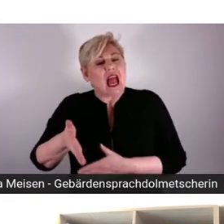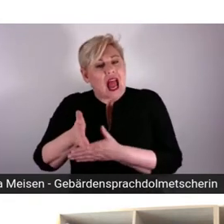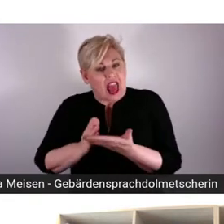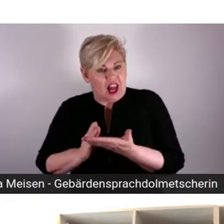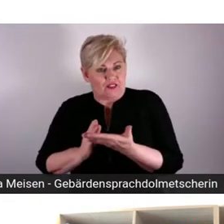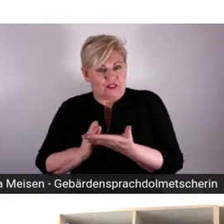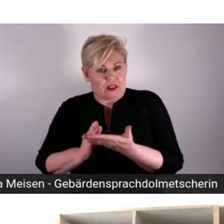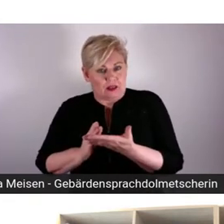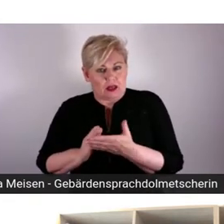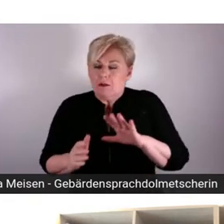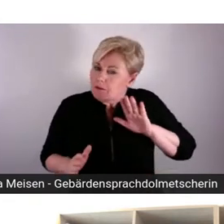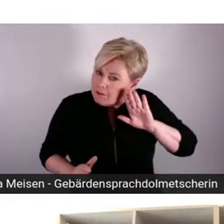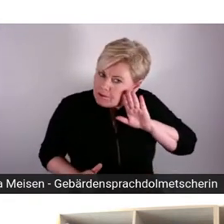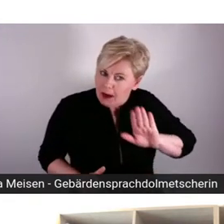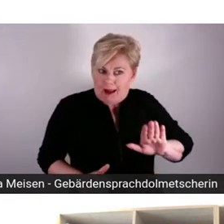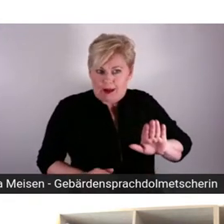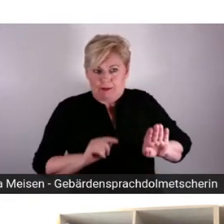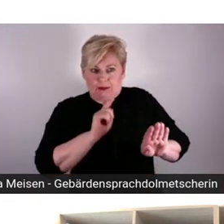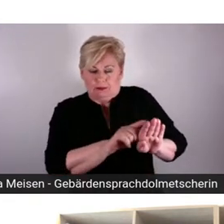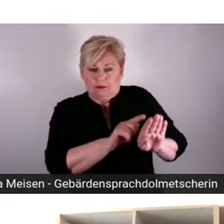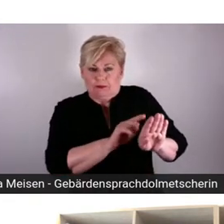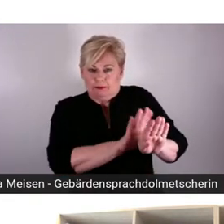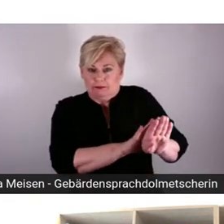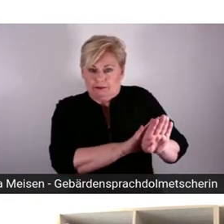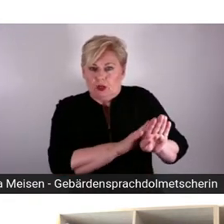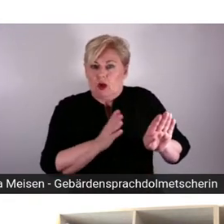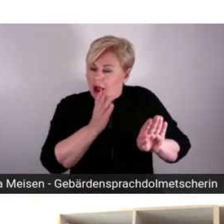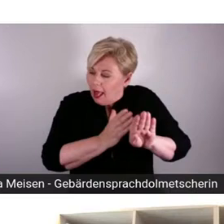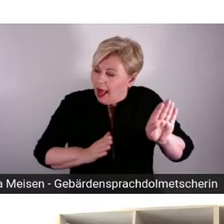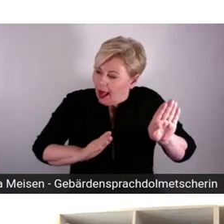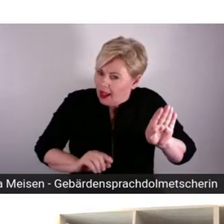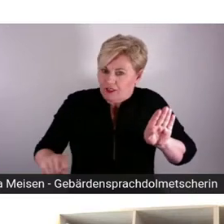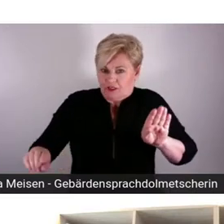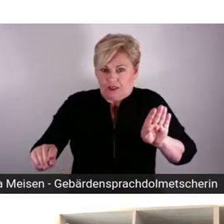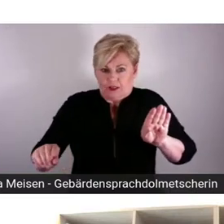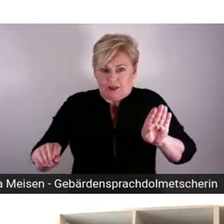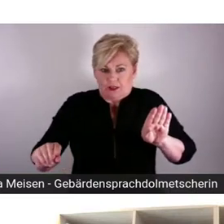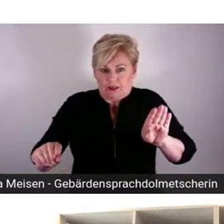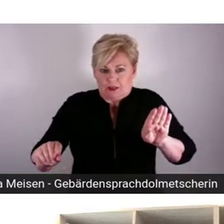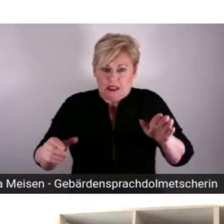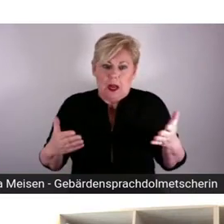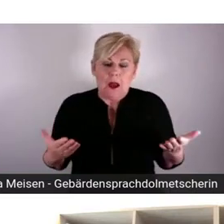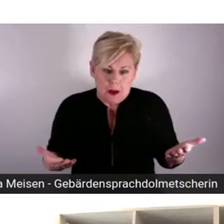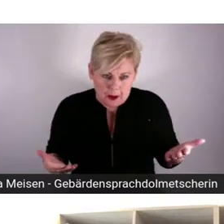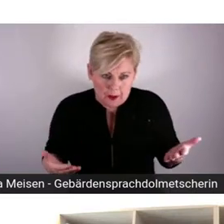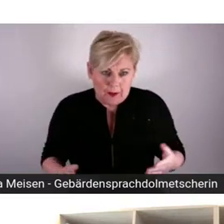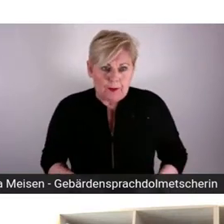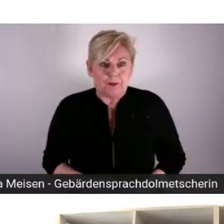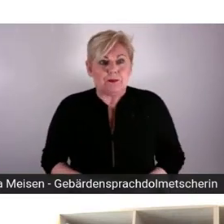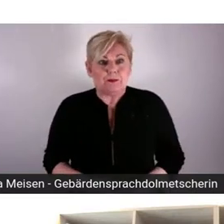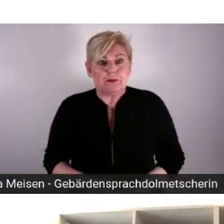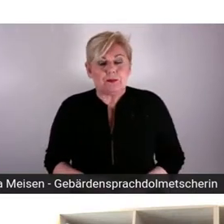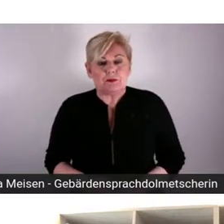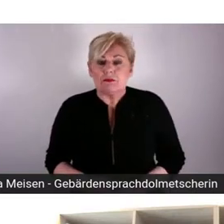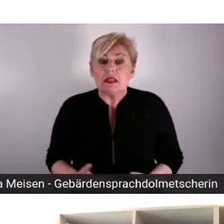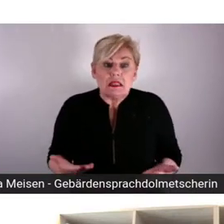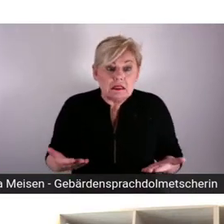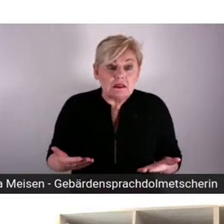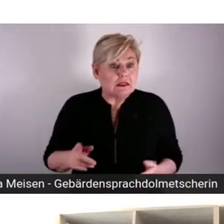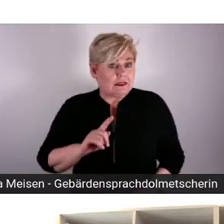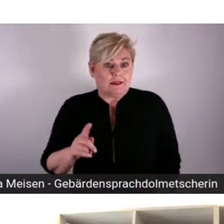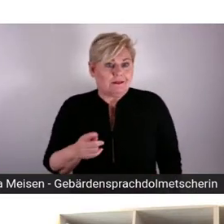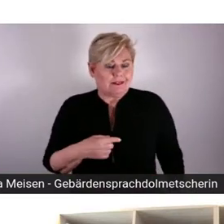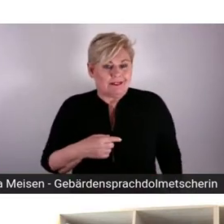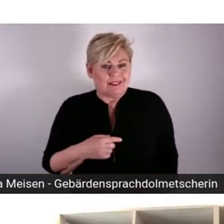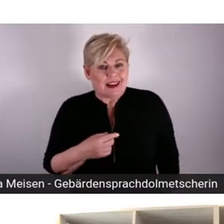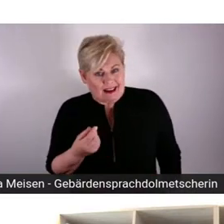Hälfte dann von den Betroffenen tatsächlich behalten werden kann und ankommt. Ist nicht Geld da